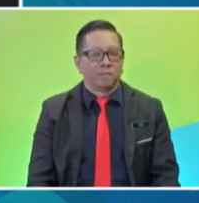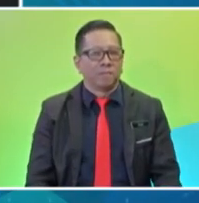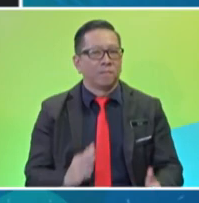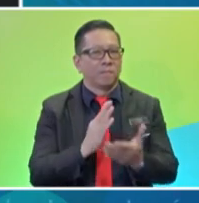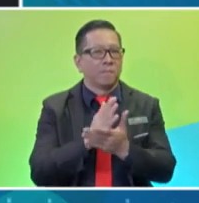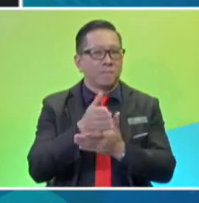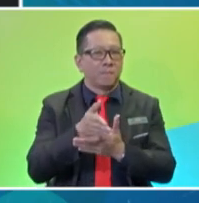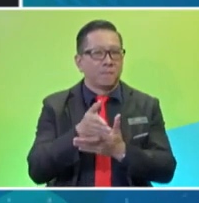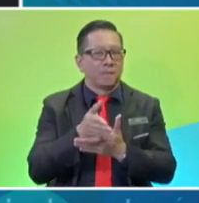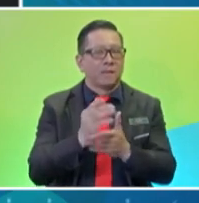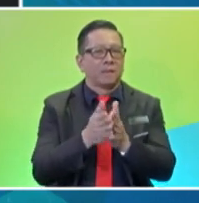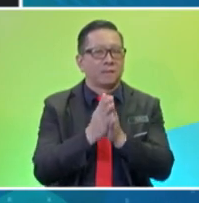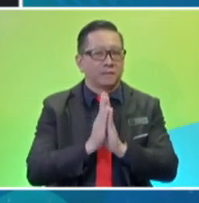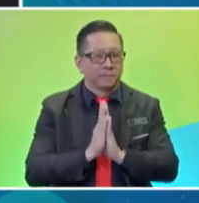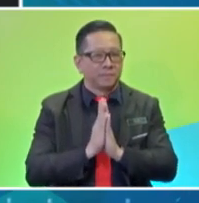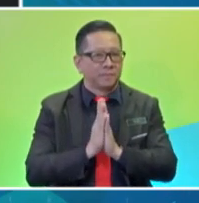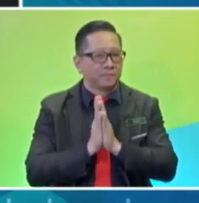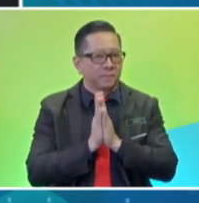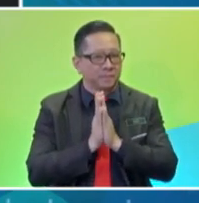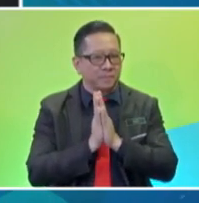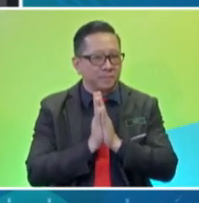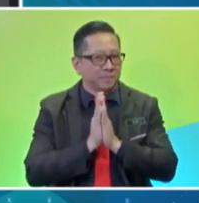kayak gue minta nih